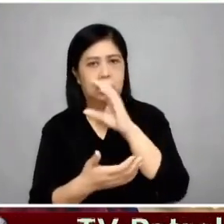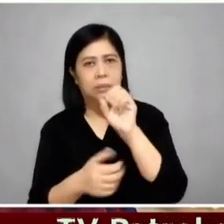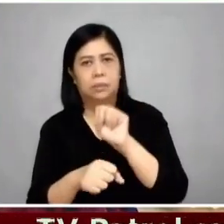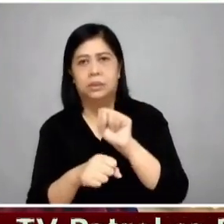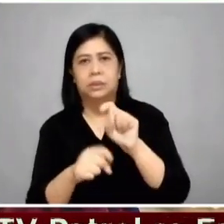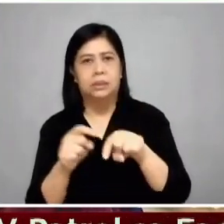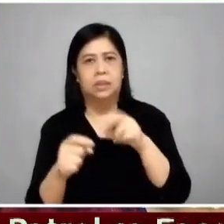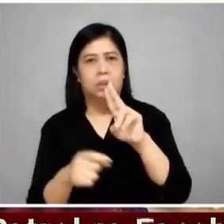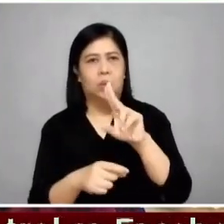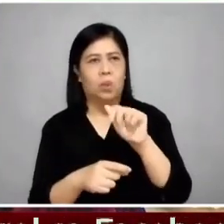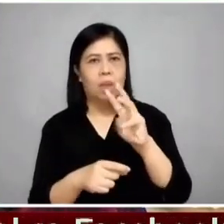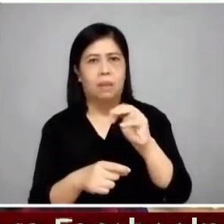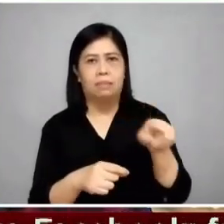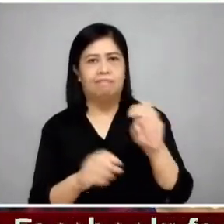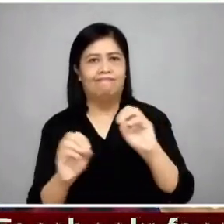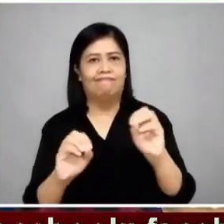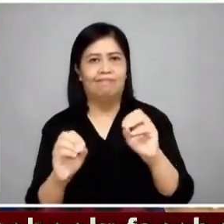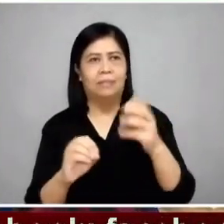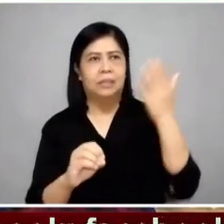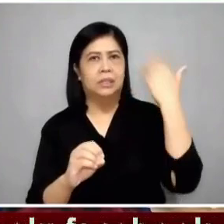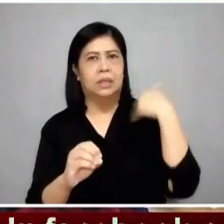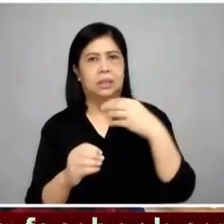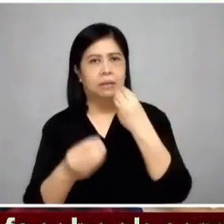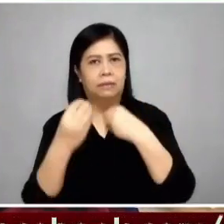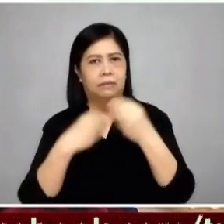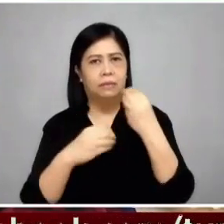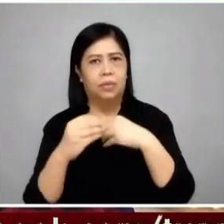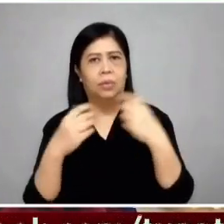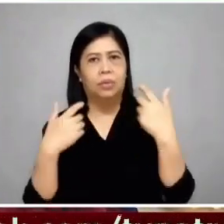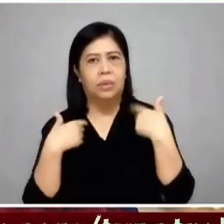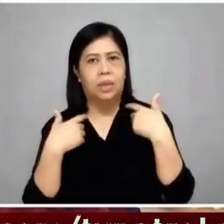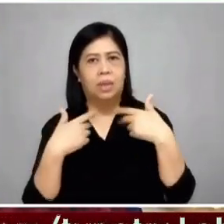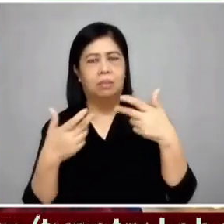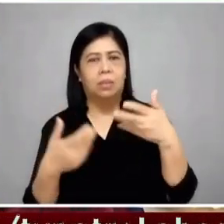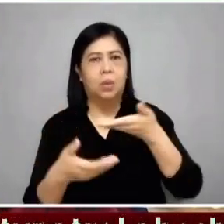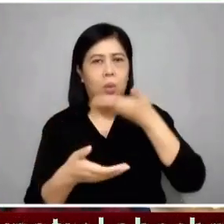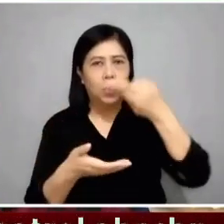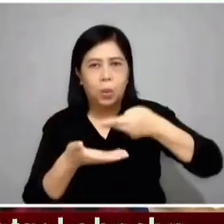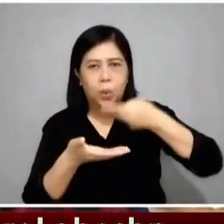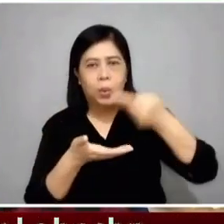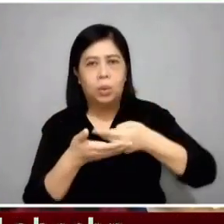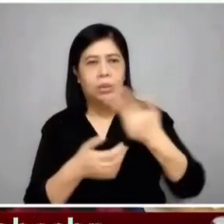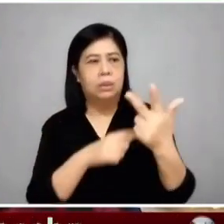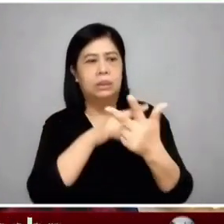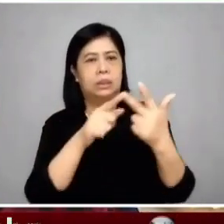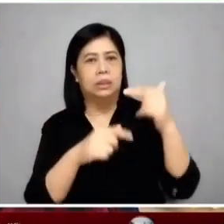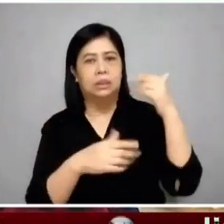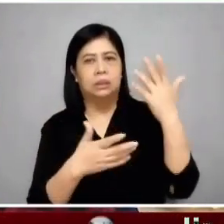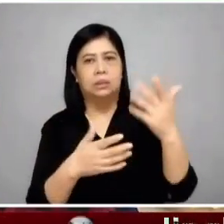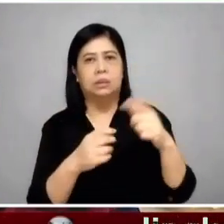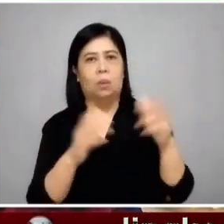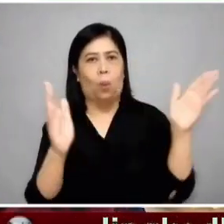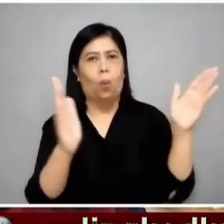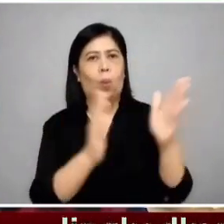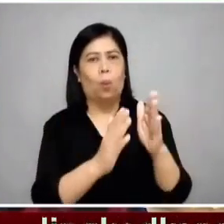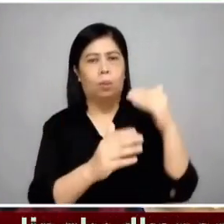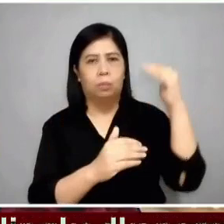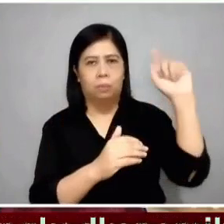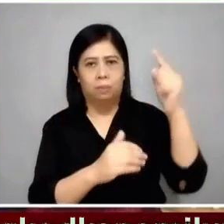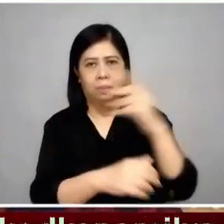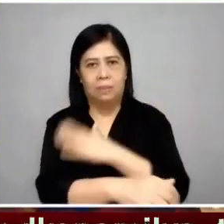yung mga anak ko ng dating pagkain na may mga sabaw-sabaw. Yung tatlo ko po, malaki po ang pinayat nila.